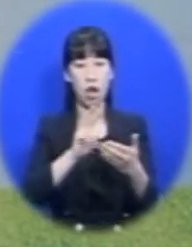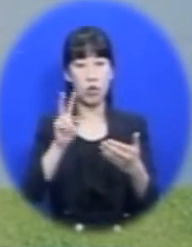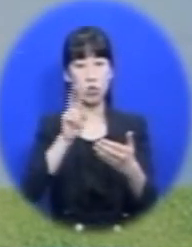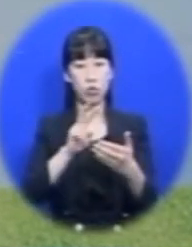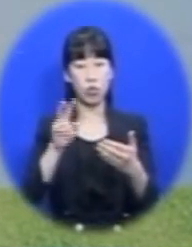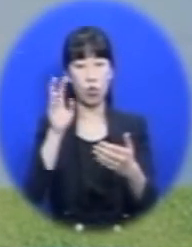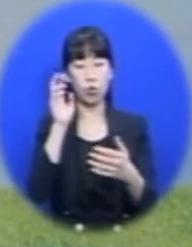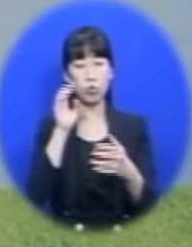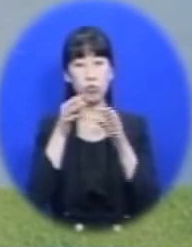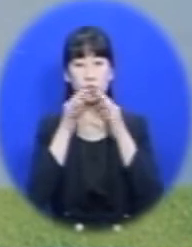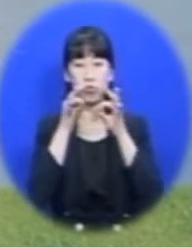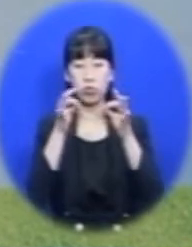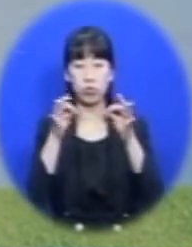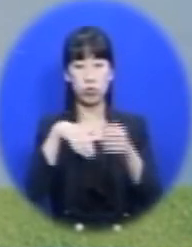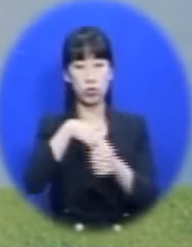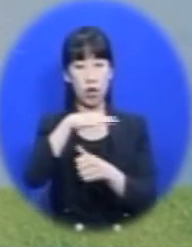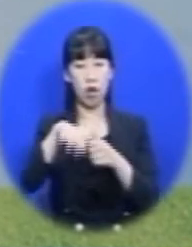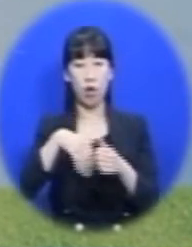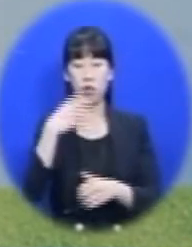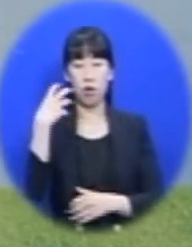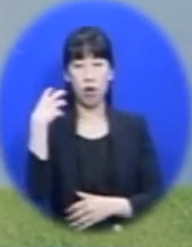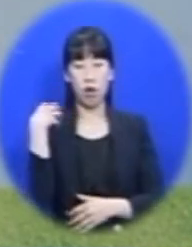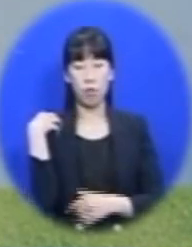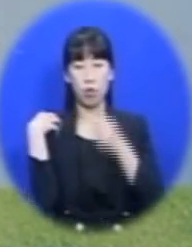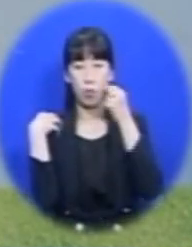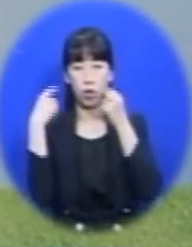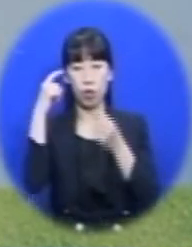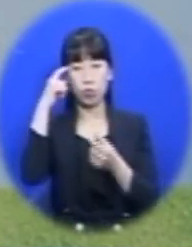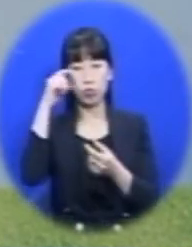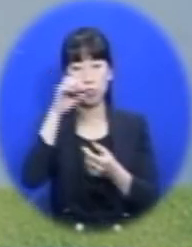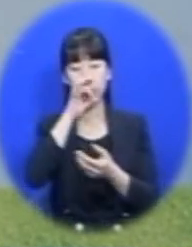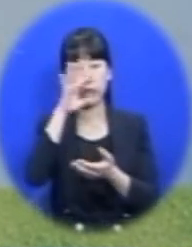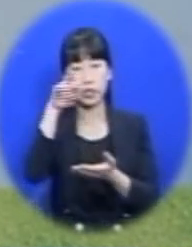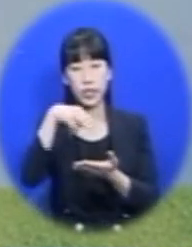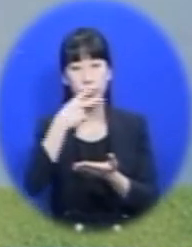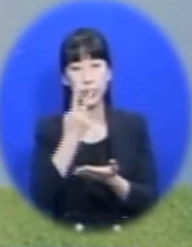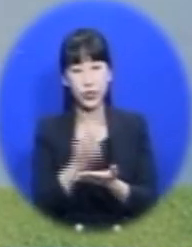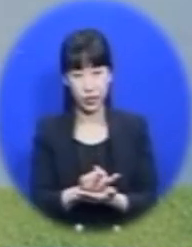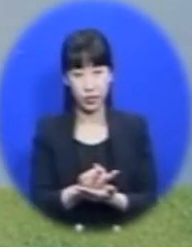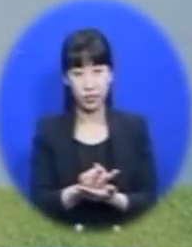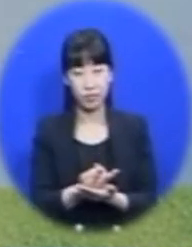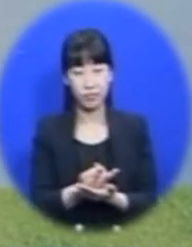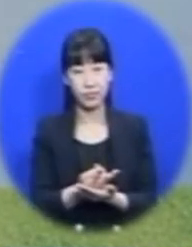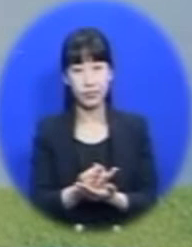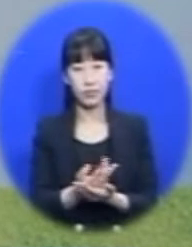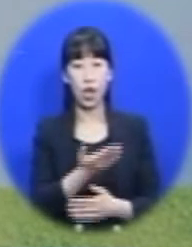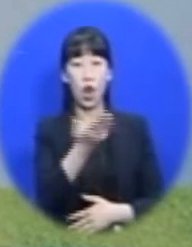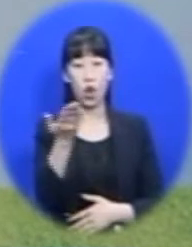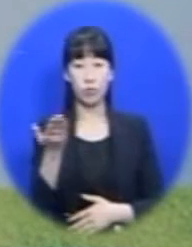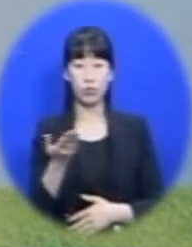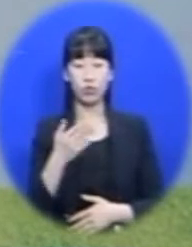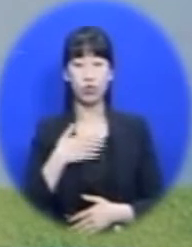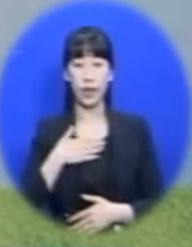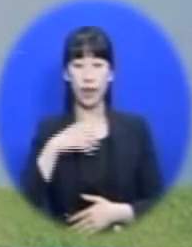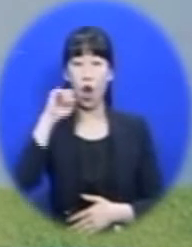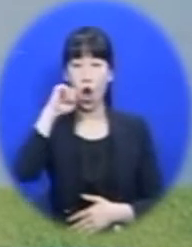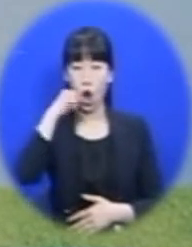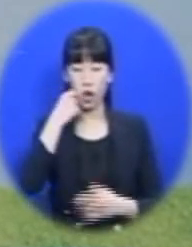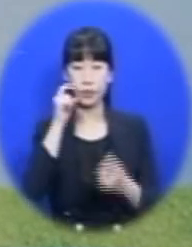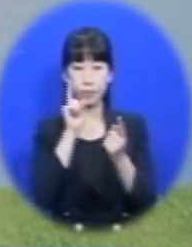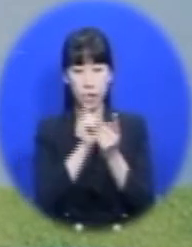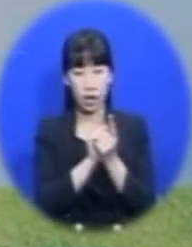그 상황을 감당을 못하고 그만 쓰러져 버렸습니다. 여러분, 우리가 역경이 왔을 때, 말할 수